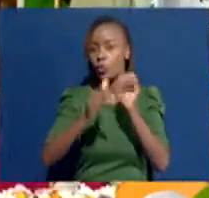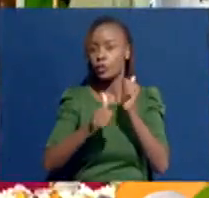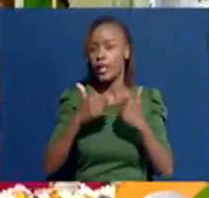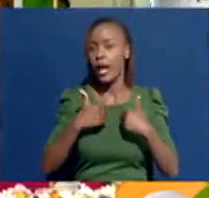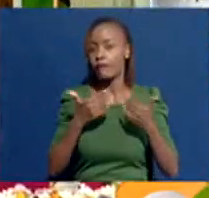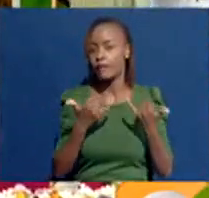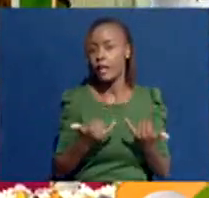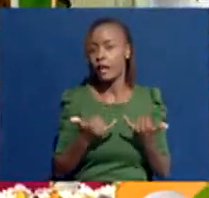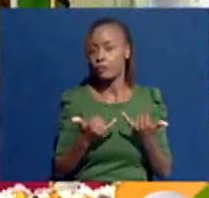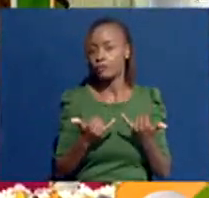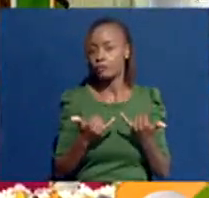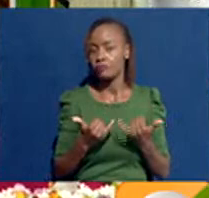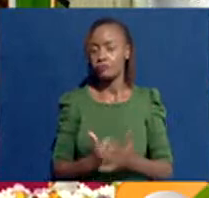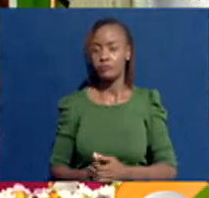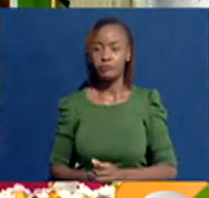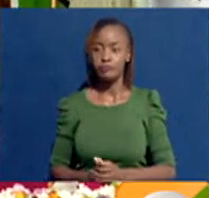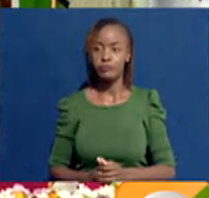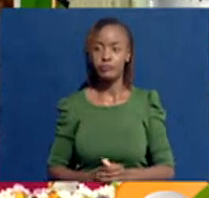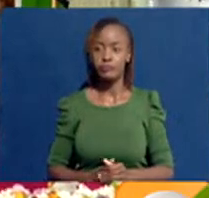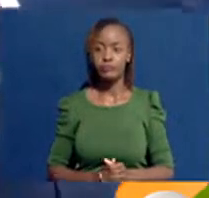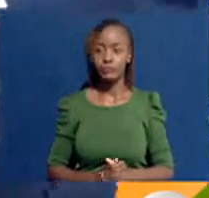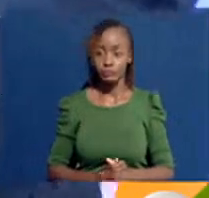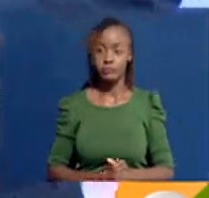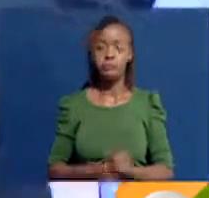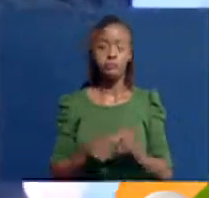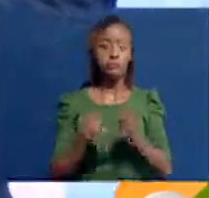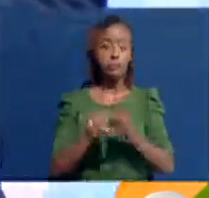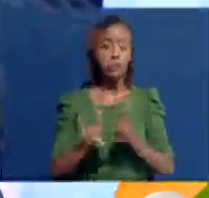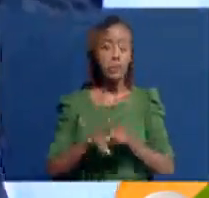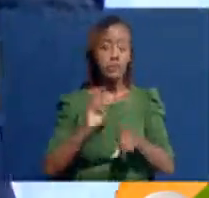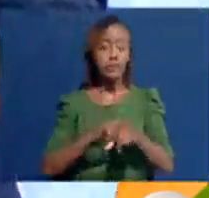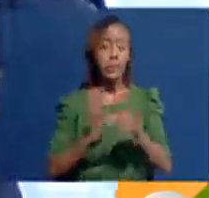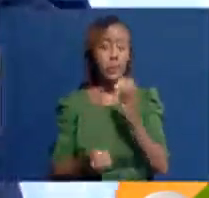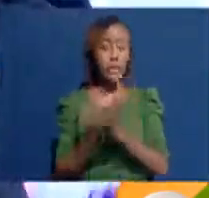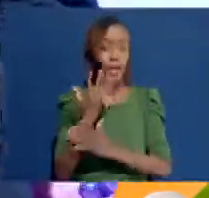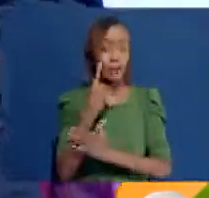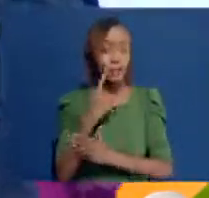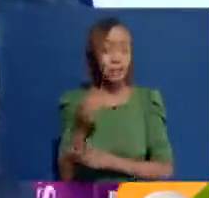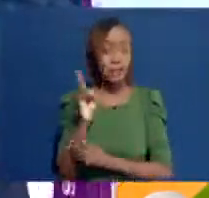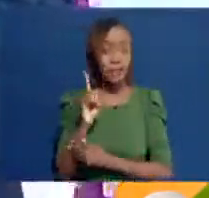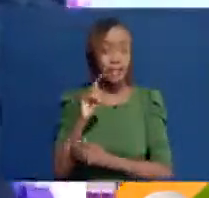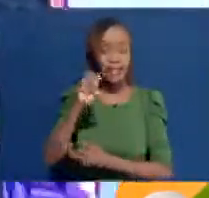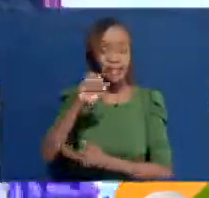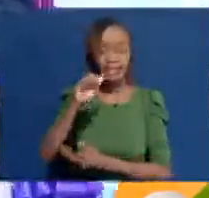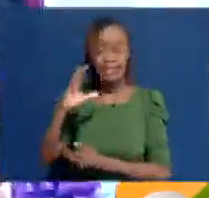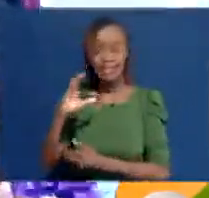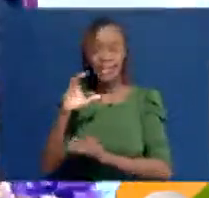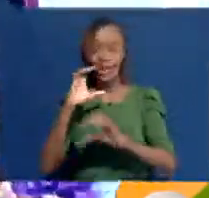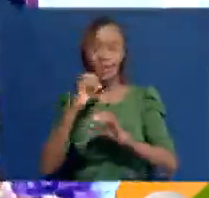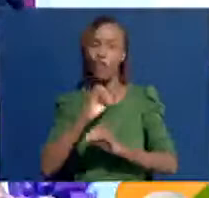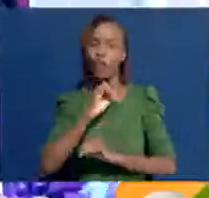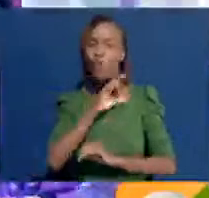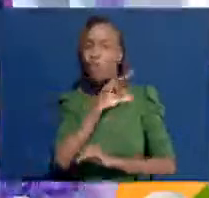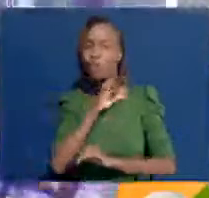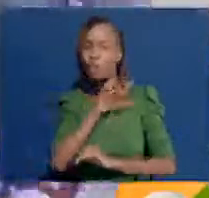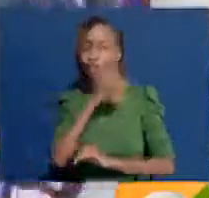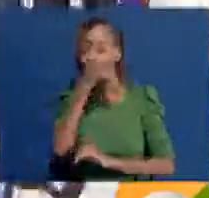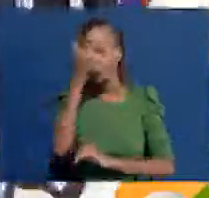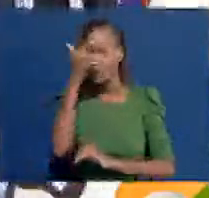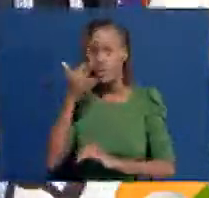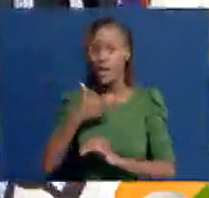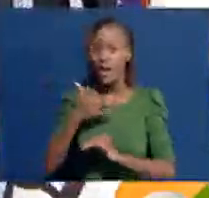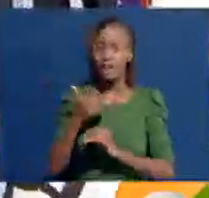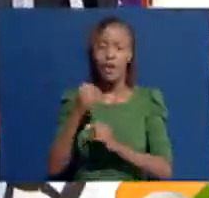tayari ni dhaifu. Wakati wa uzinduzi huu, ESCC ililalamikia idadi ndogo ya wafanyikazi